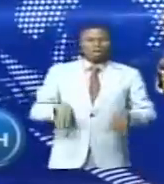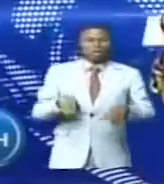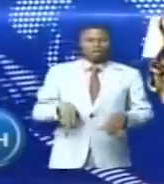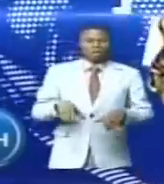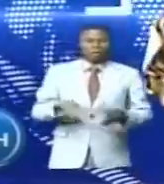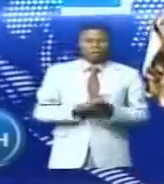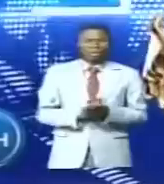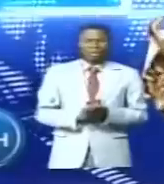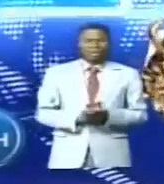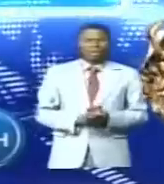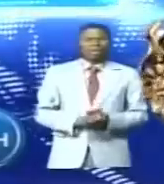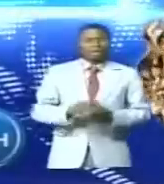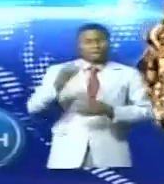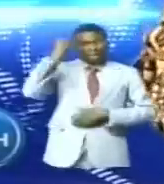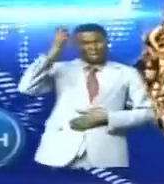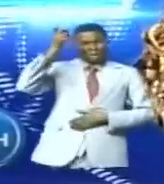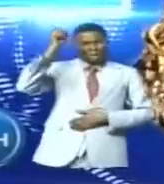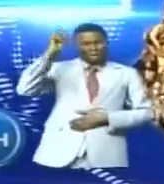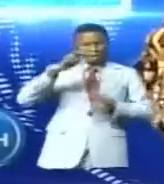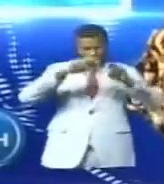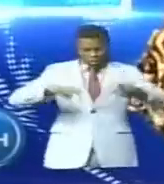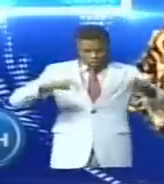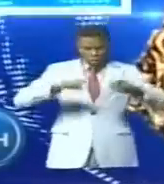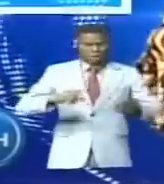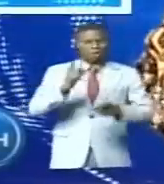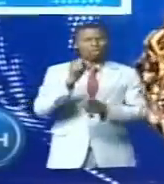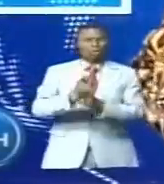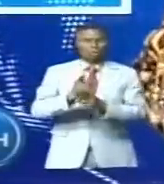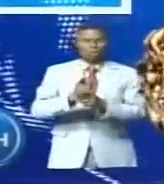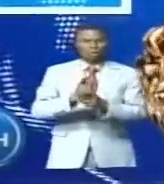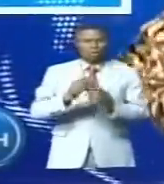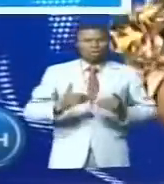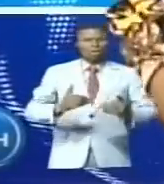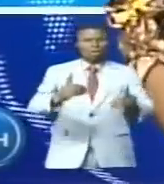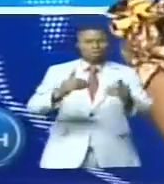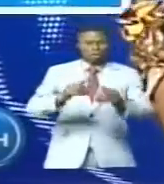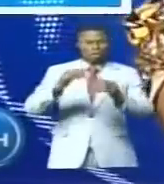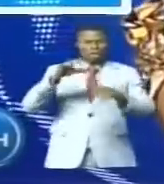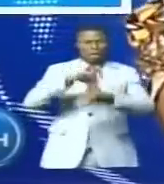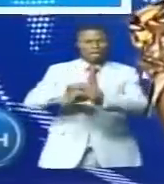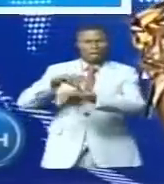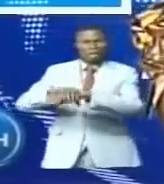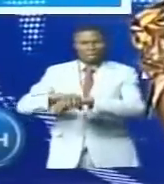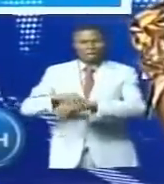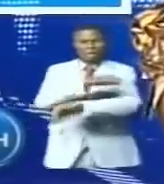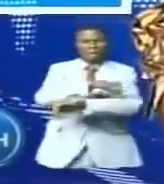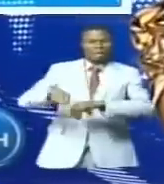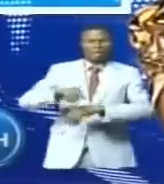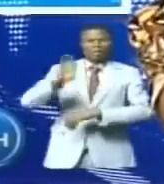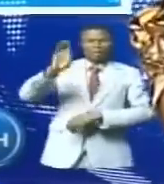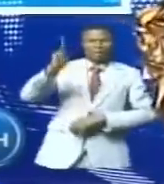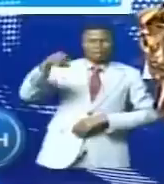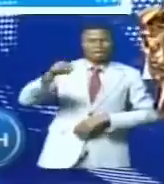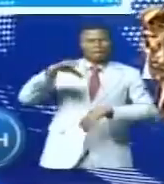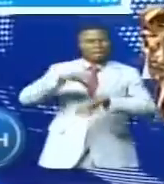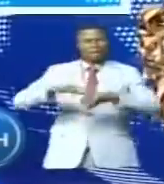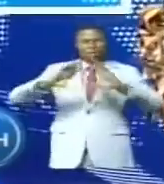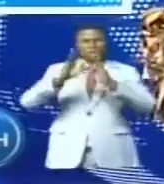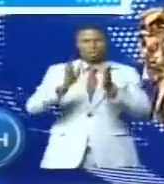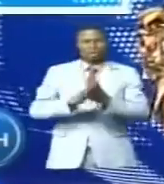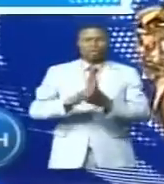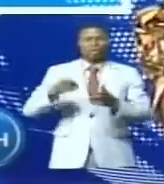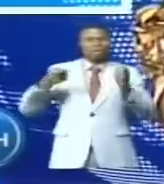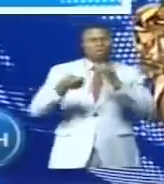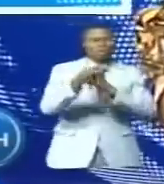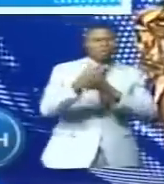Les têtes pensantes ont analysé sans complaisance des poursuites menées par cette instance judiciaire internationale pour traquer les crimes de